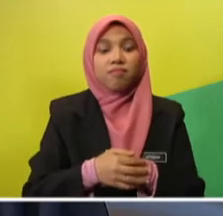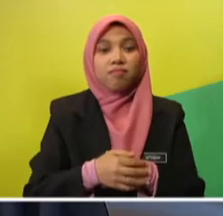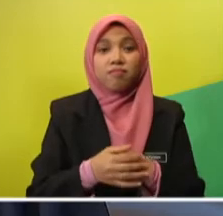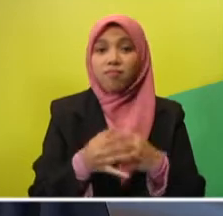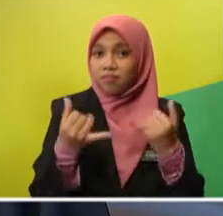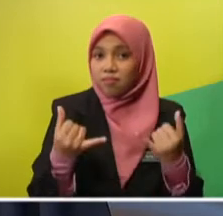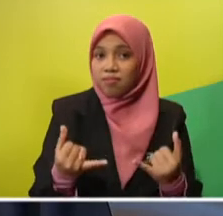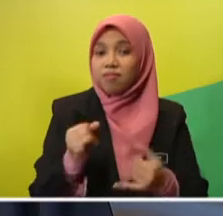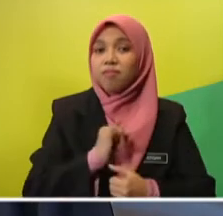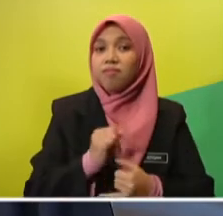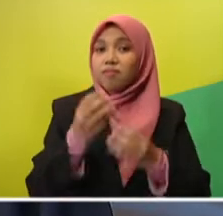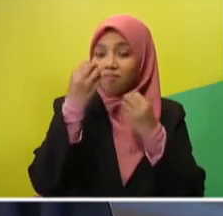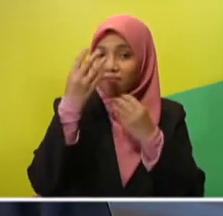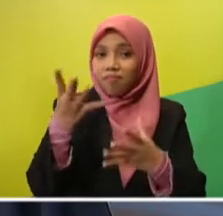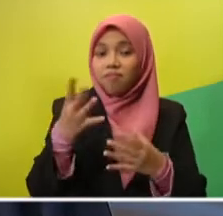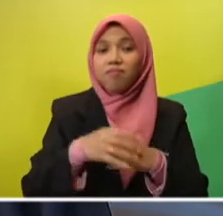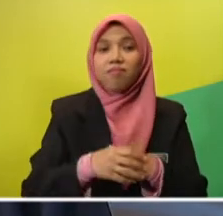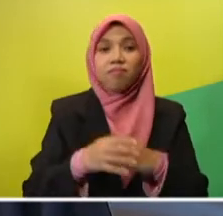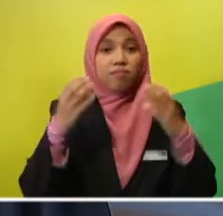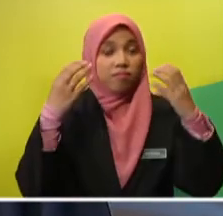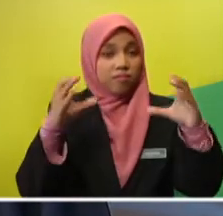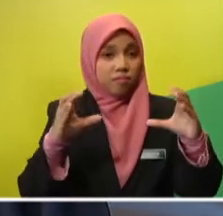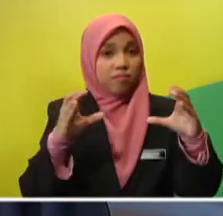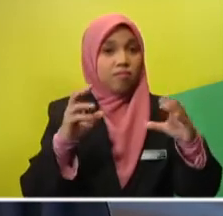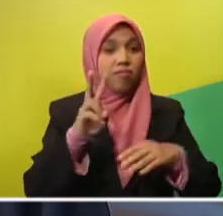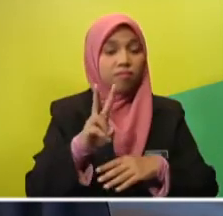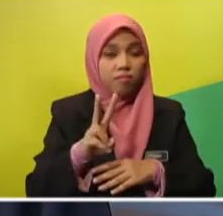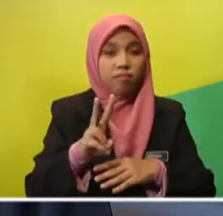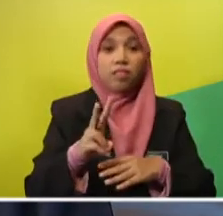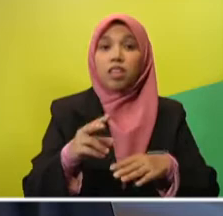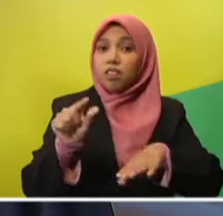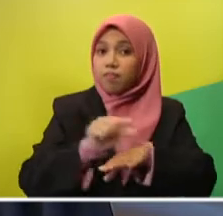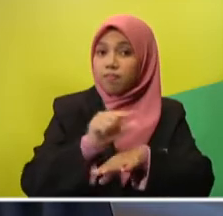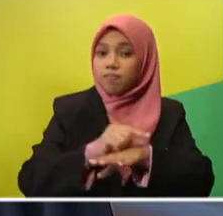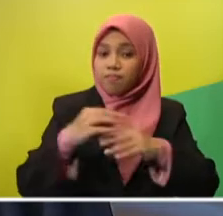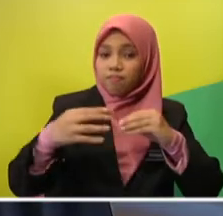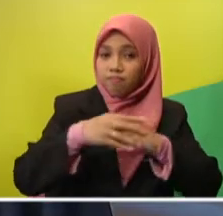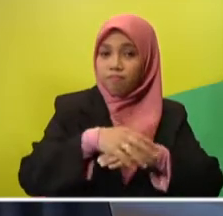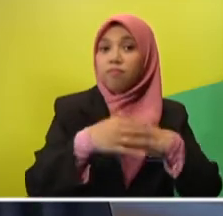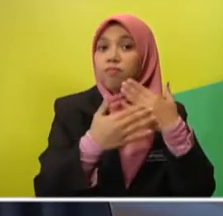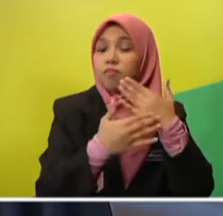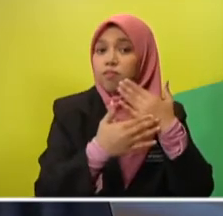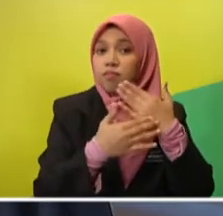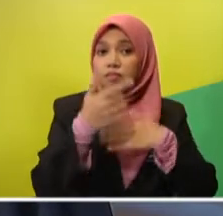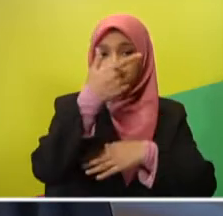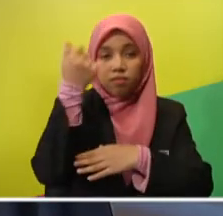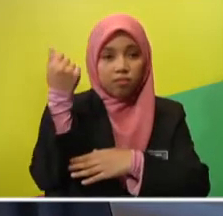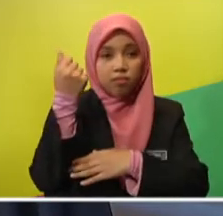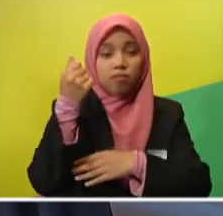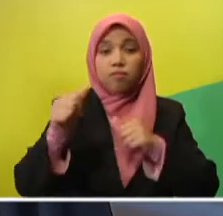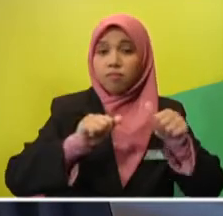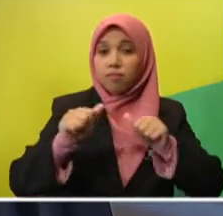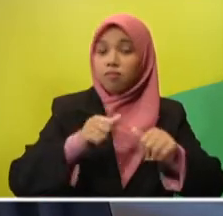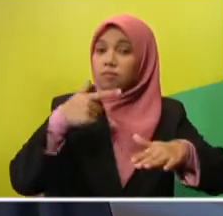Rina cakap tadi, kami cikgu berdua menggunakan sarung tangan kerana aktiviti yang akan kami lakukan ini banyak melibatkan